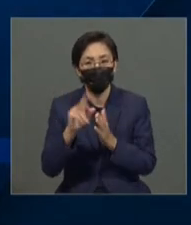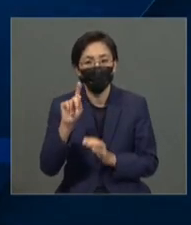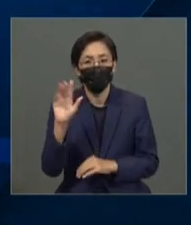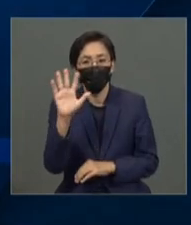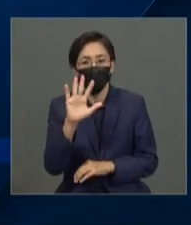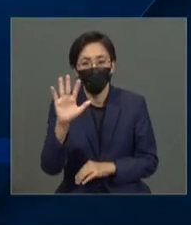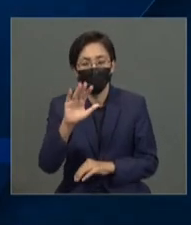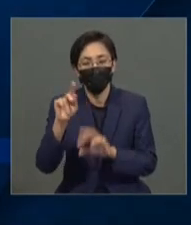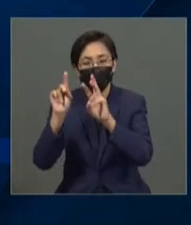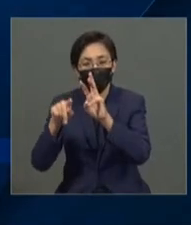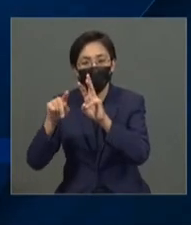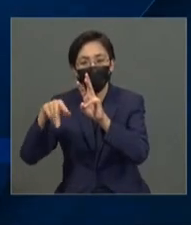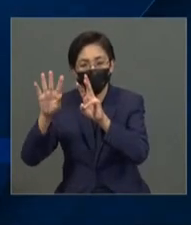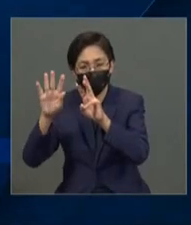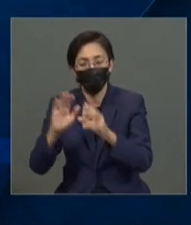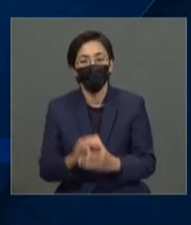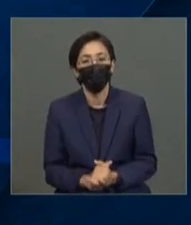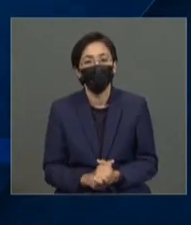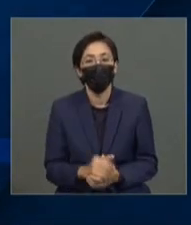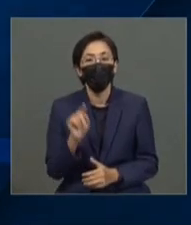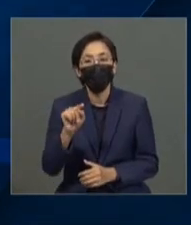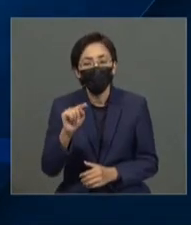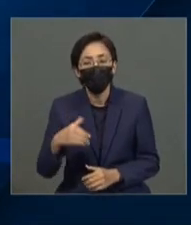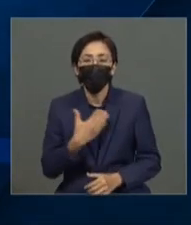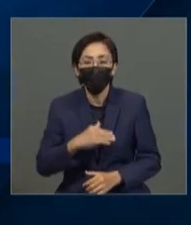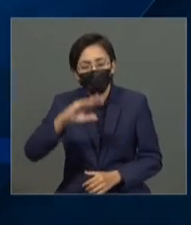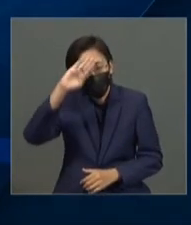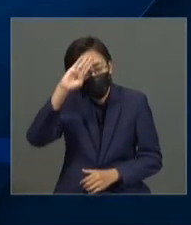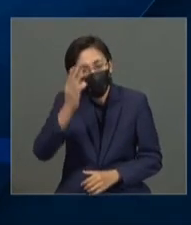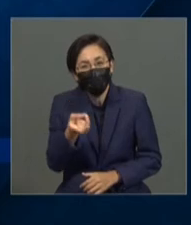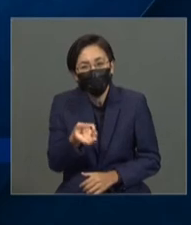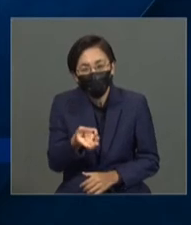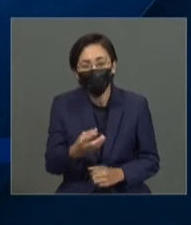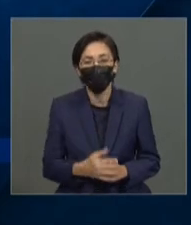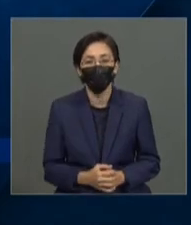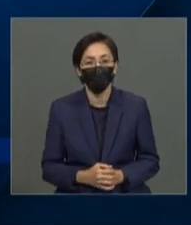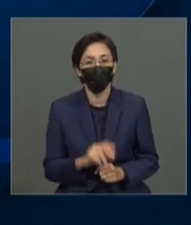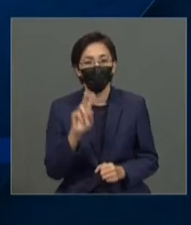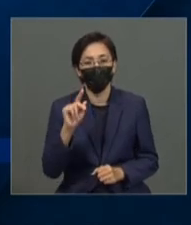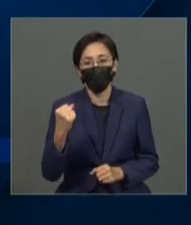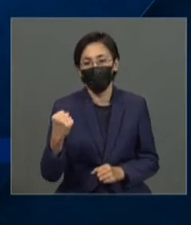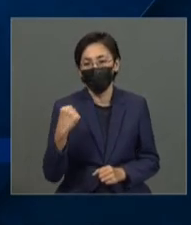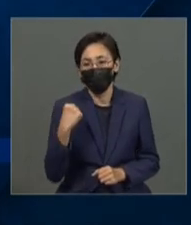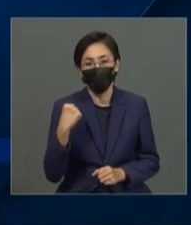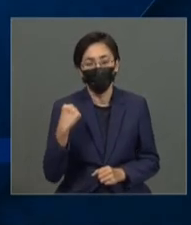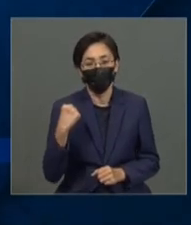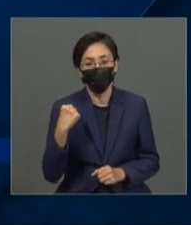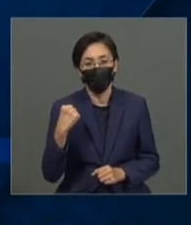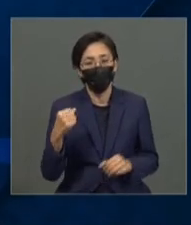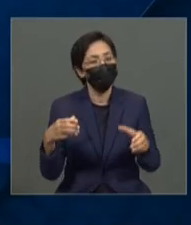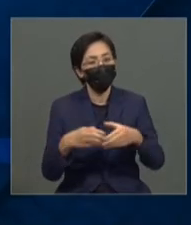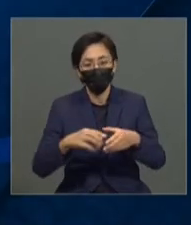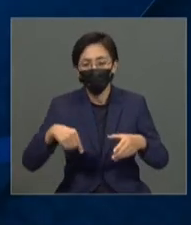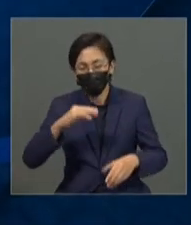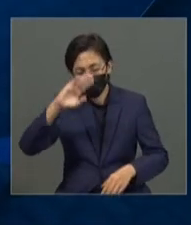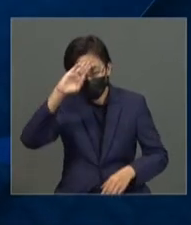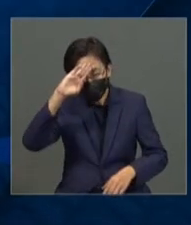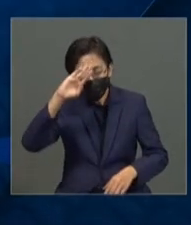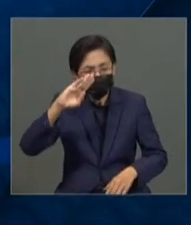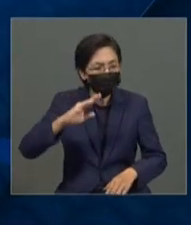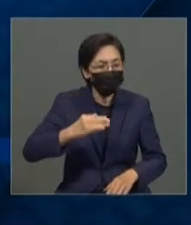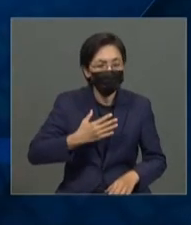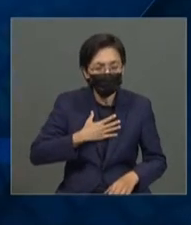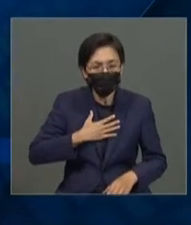อ่อน 6,000 กว่ารายอันนี้คือมีอาการเล็กน้อยสีเขียวเข้มคือกลุ่มนี้ไม่มีอาการเลยนะ